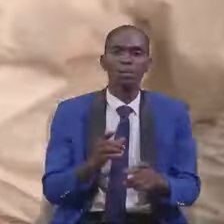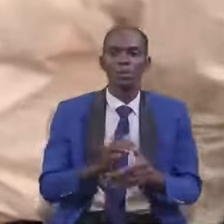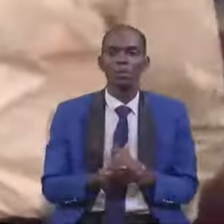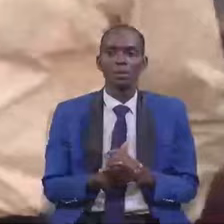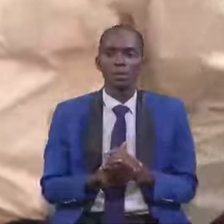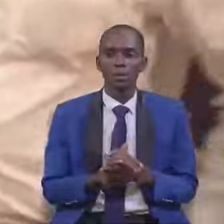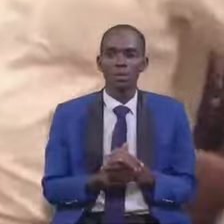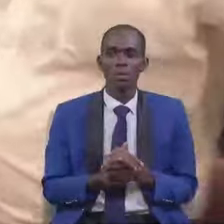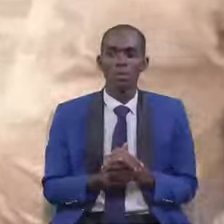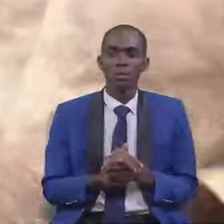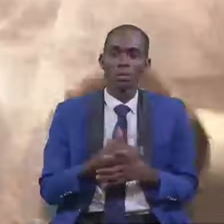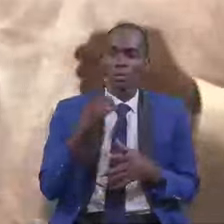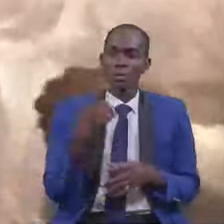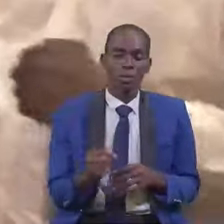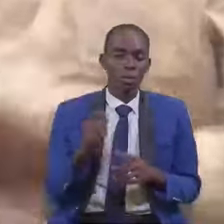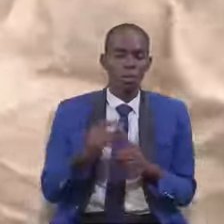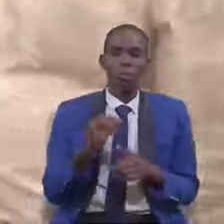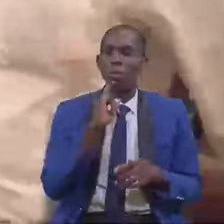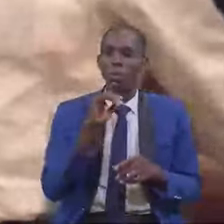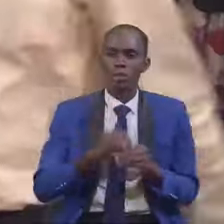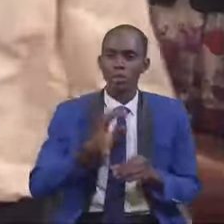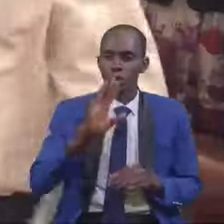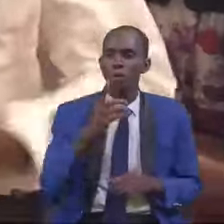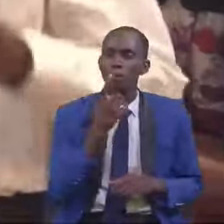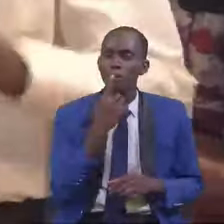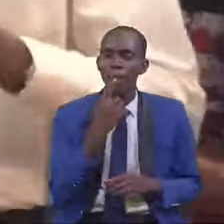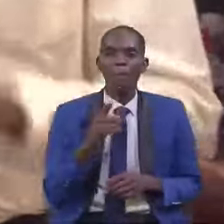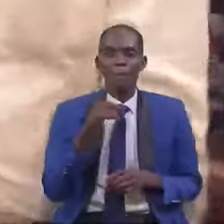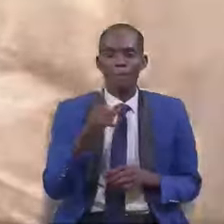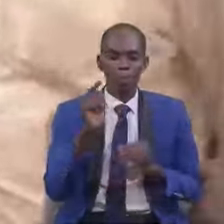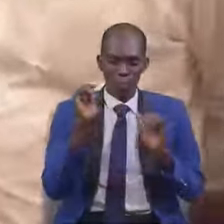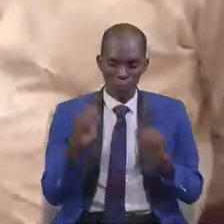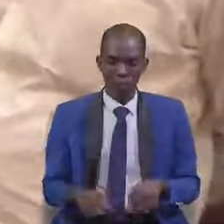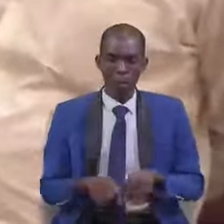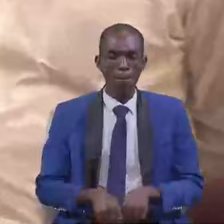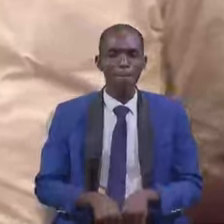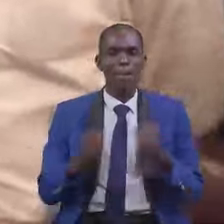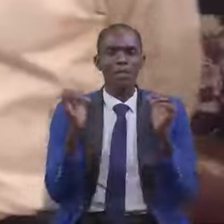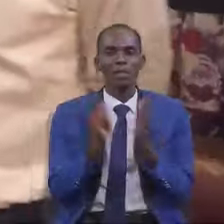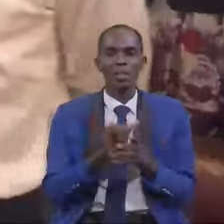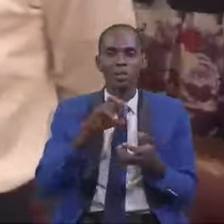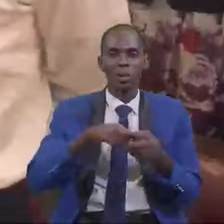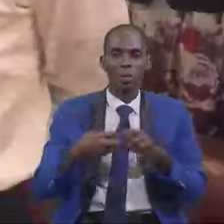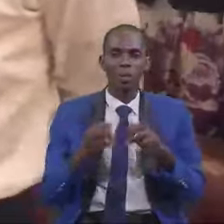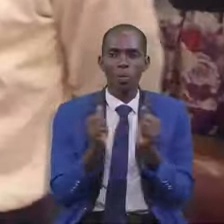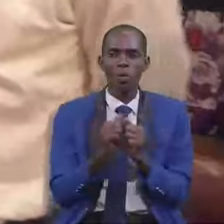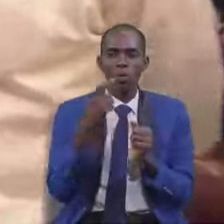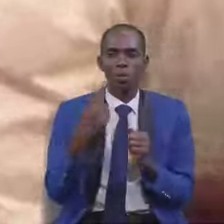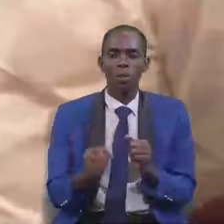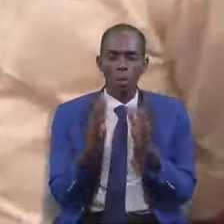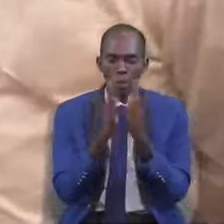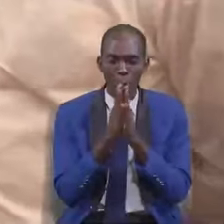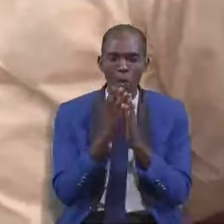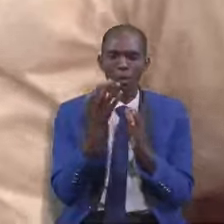La parole est dans votre bouche. Vous pouvez briser le joug avec la parole de votre bouche. Vous pouvez renvoyer